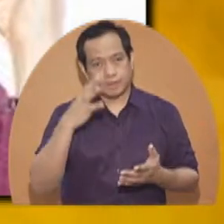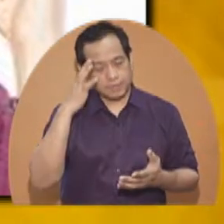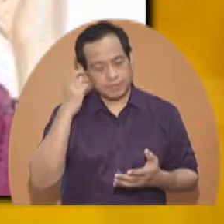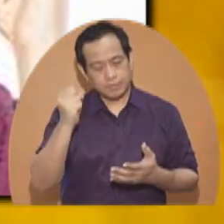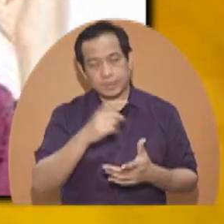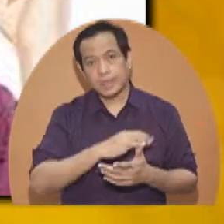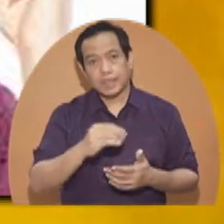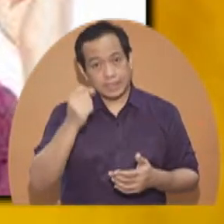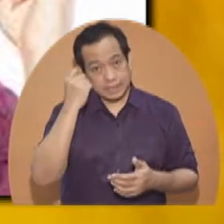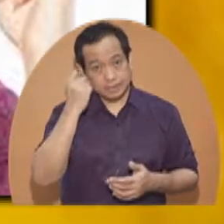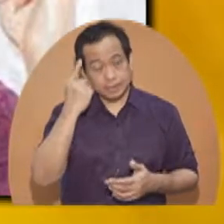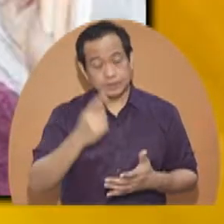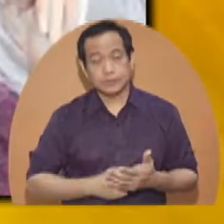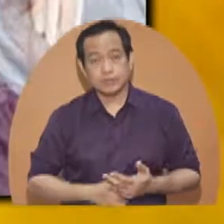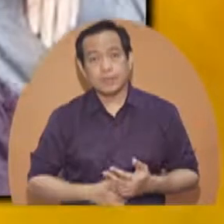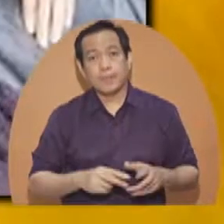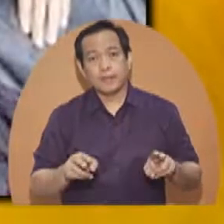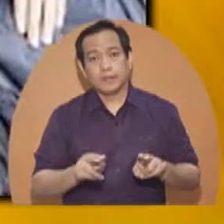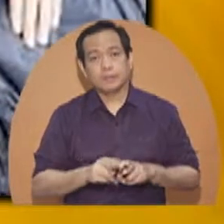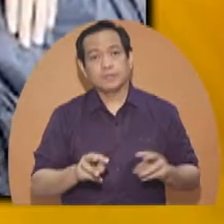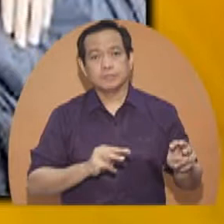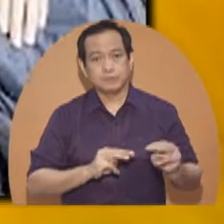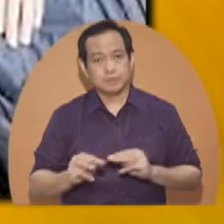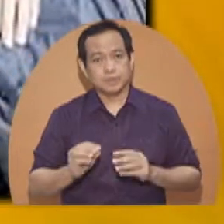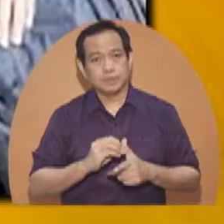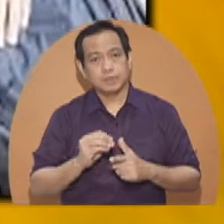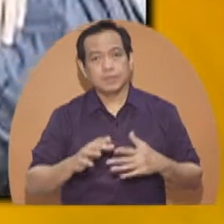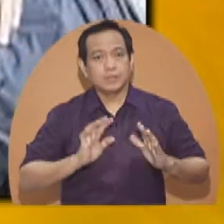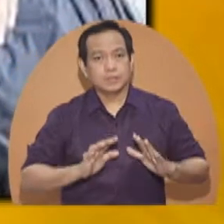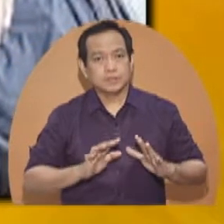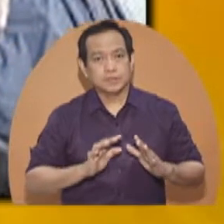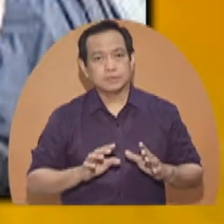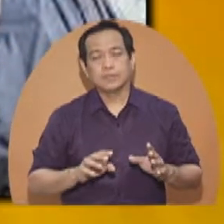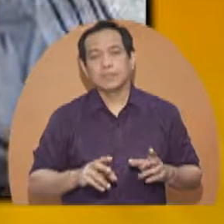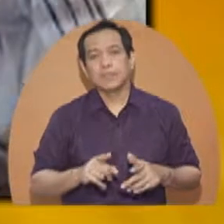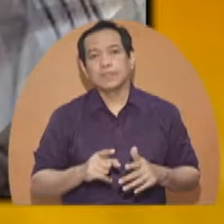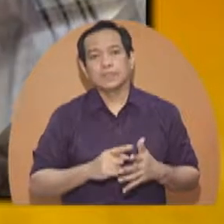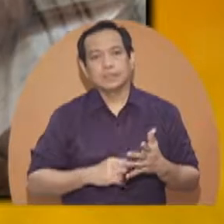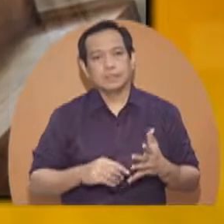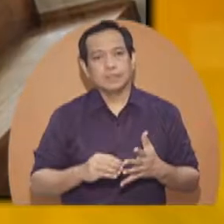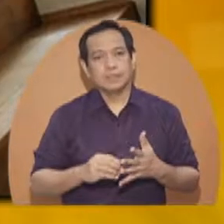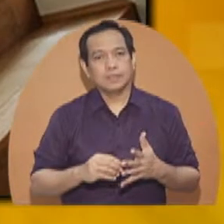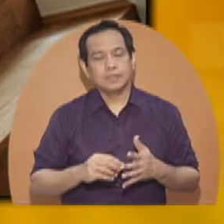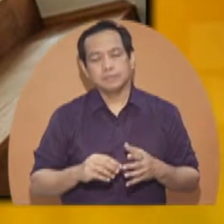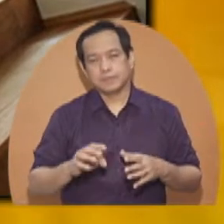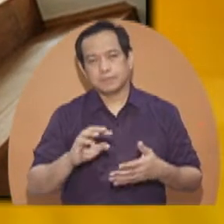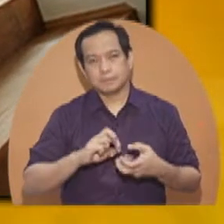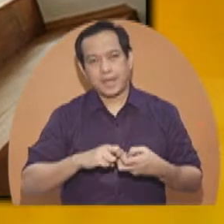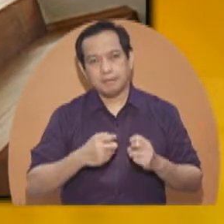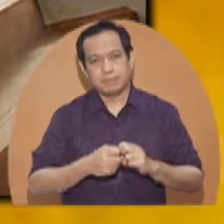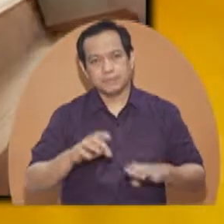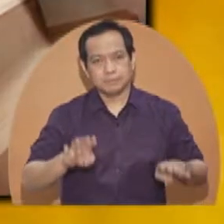pinahinang memorya at kognisyon, abnormal na paggalaw o seizures, mga problema